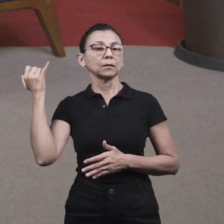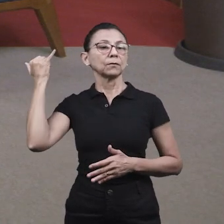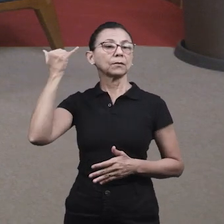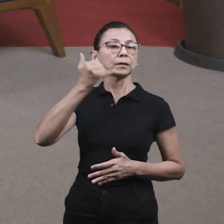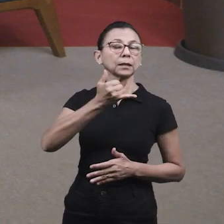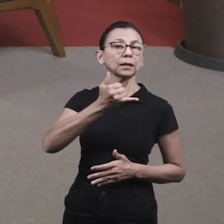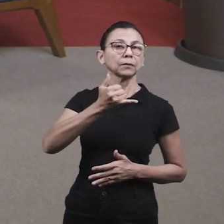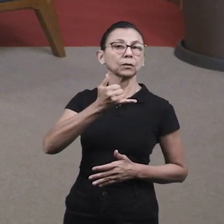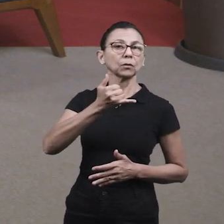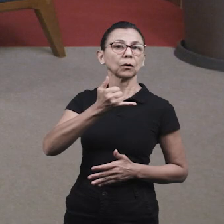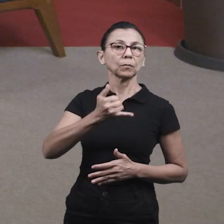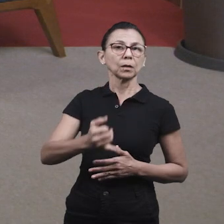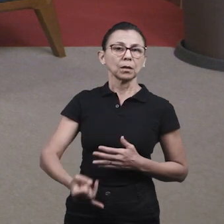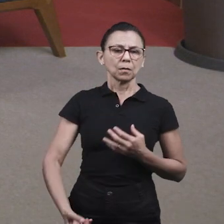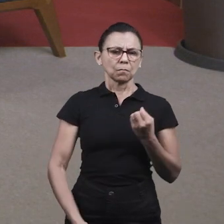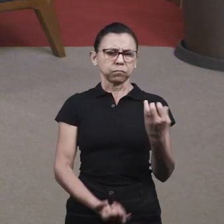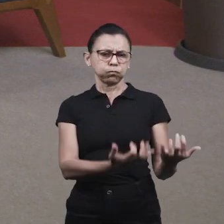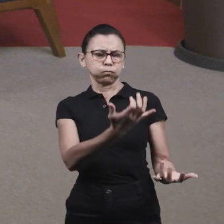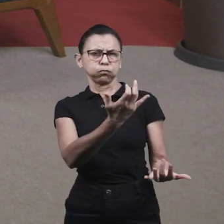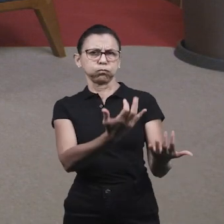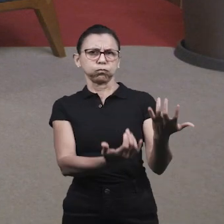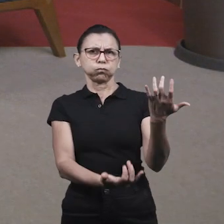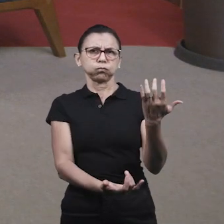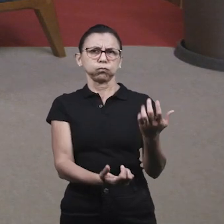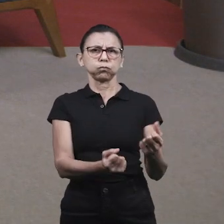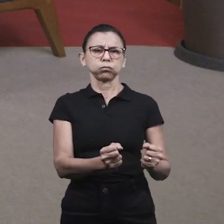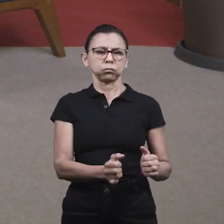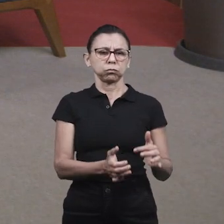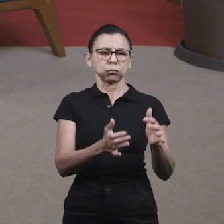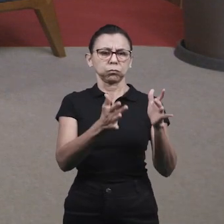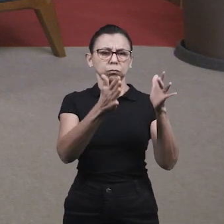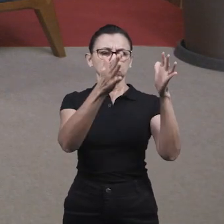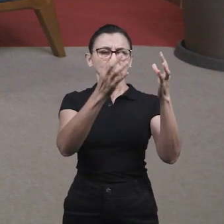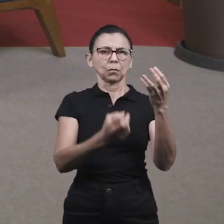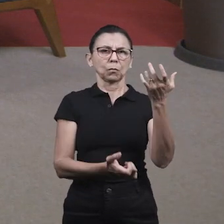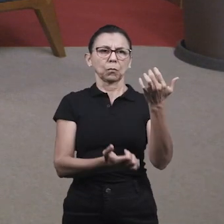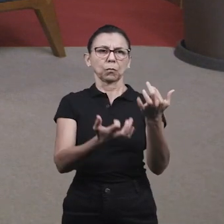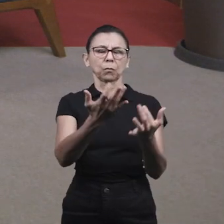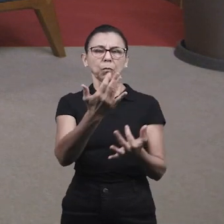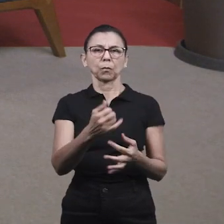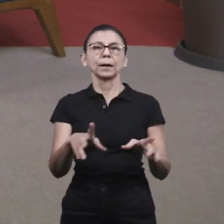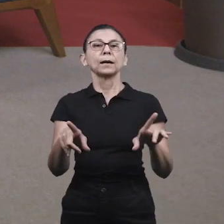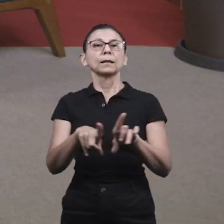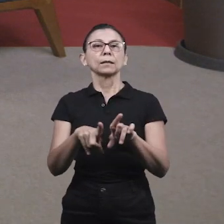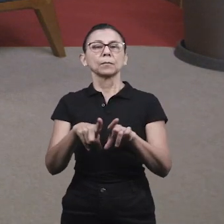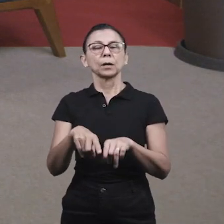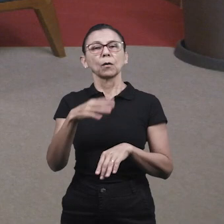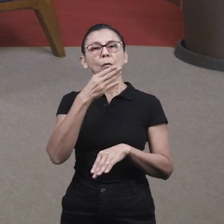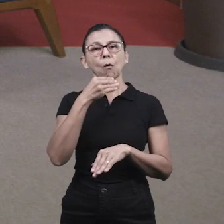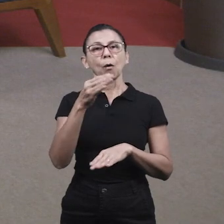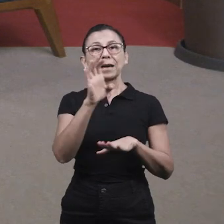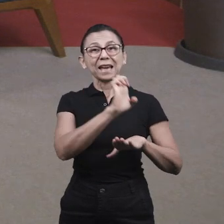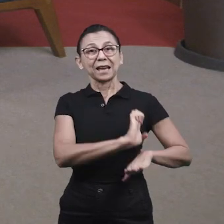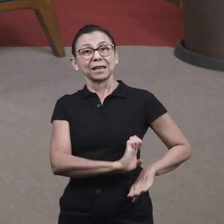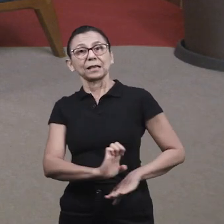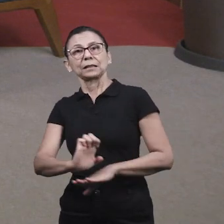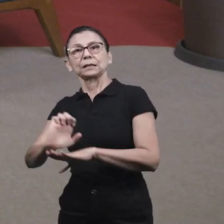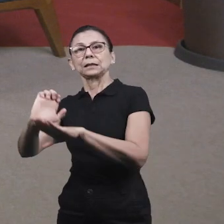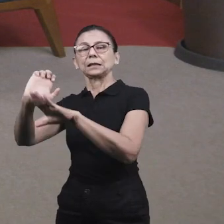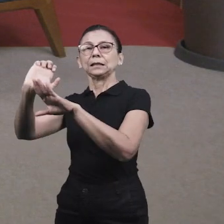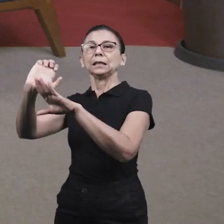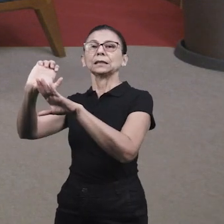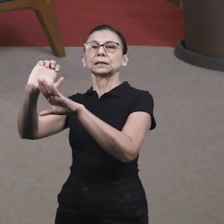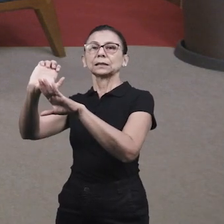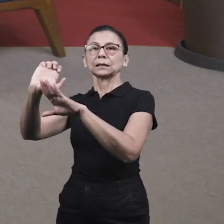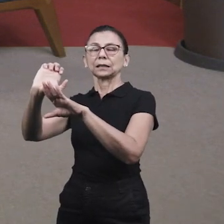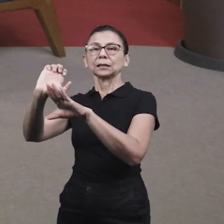se manifestait à l'Ancien Testament, la parole dit qu'il se manifestait à travers la colonne de feu. Il y a aussi l'exemple dans la vie d'Élie, n'est-ce